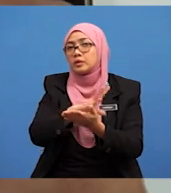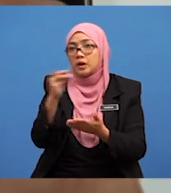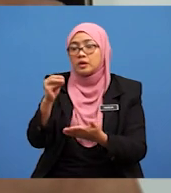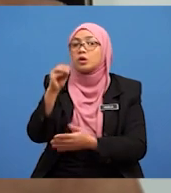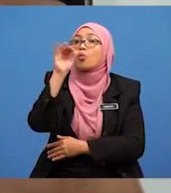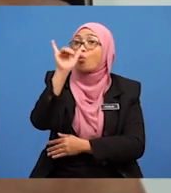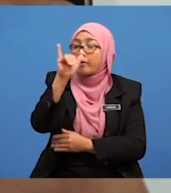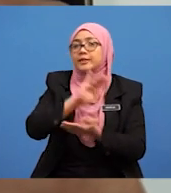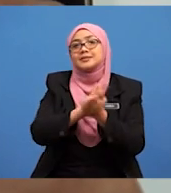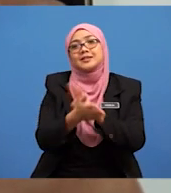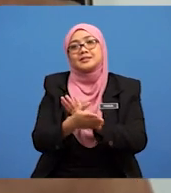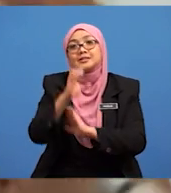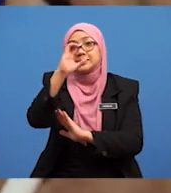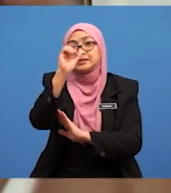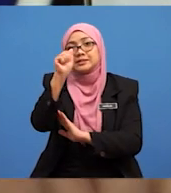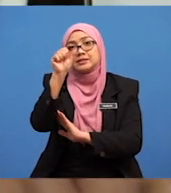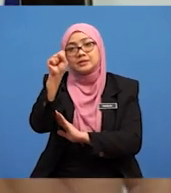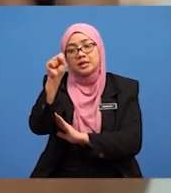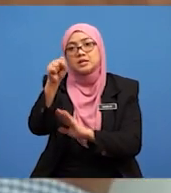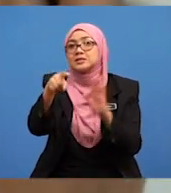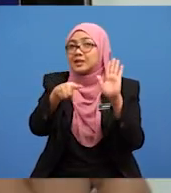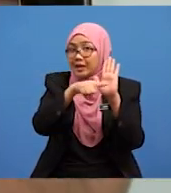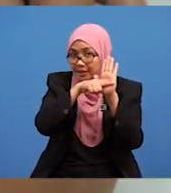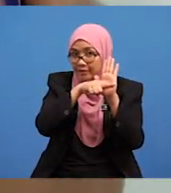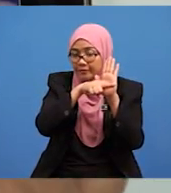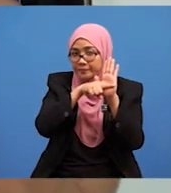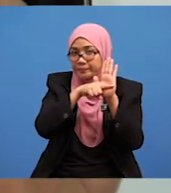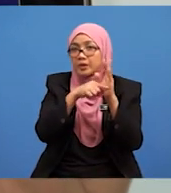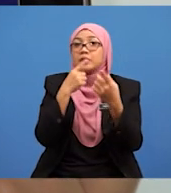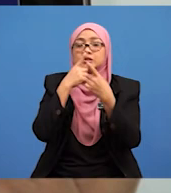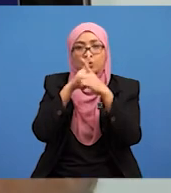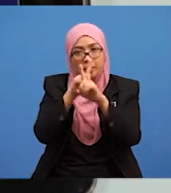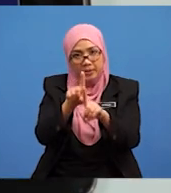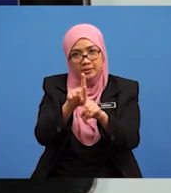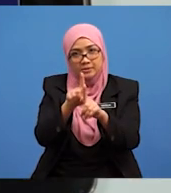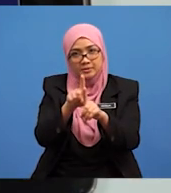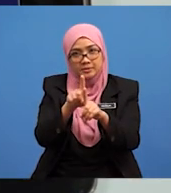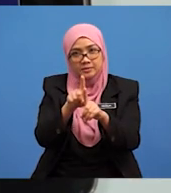akan menjadi bercas negatif. So, jawapannya adalah